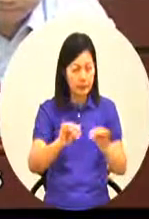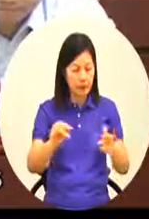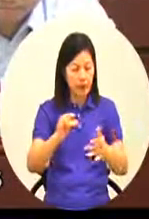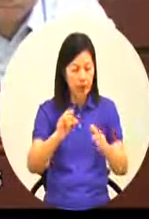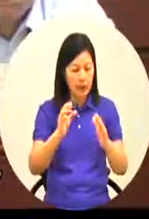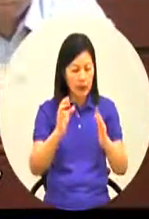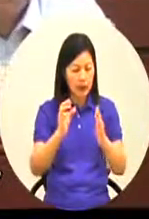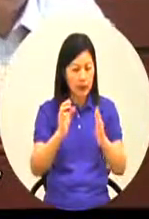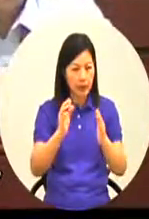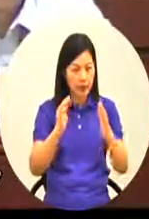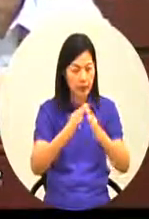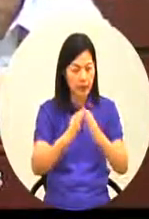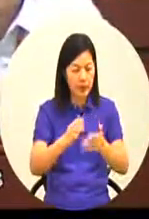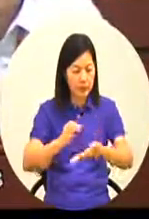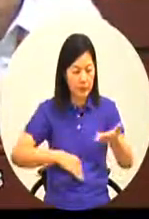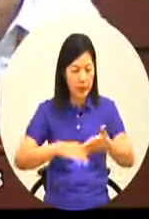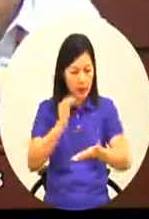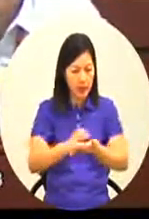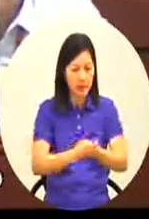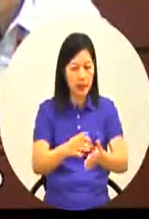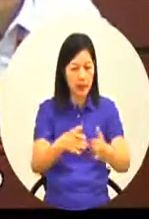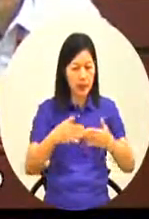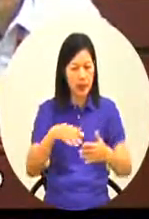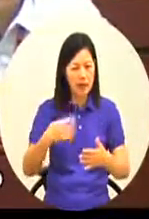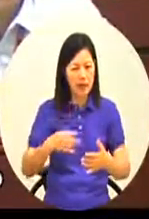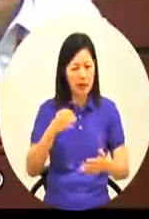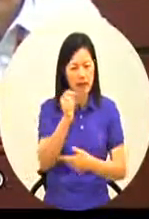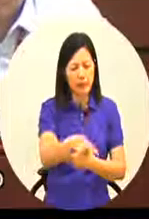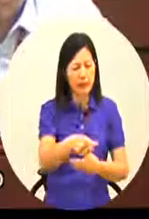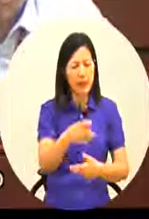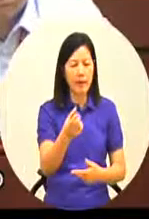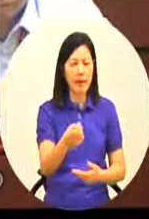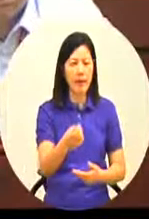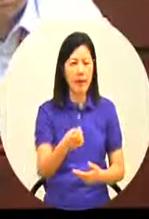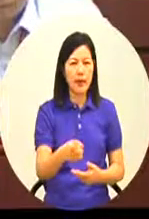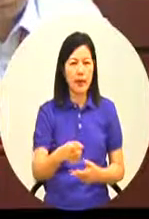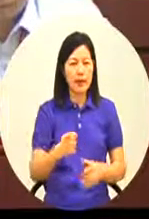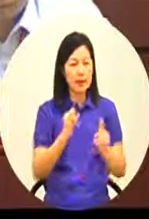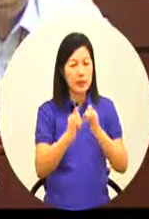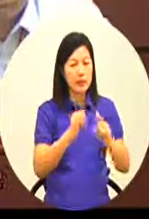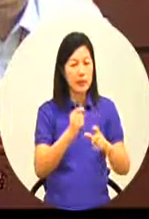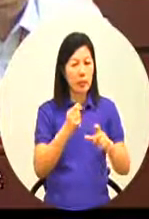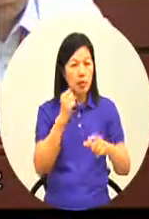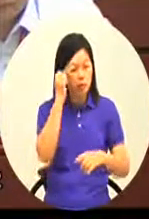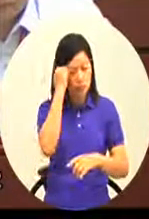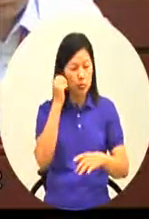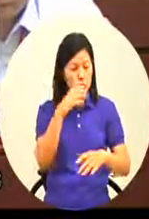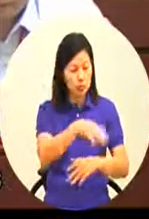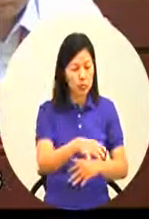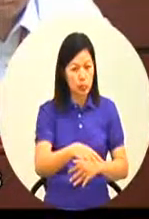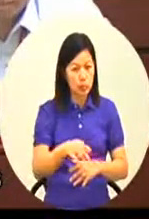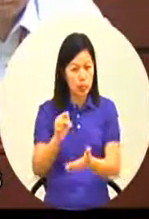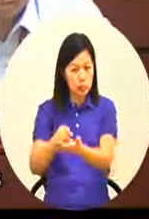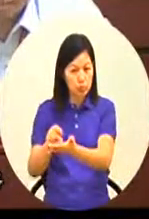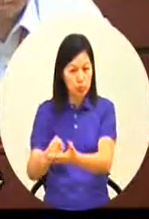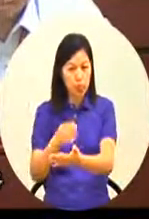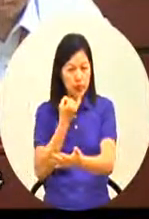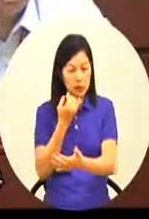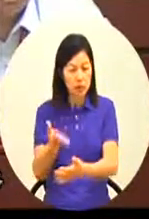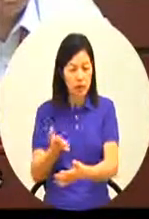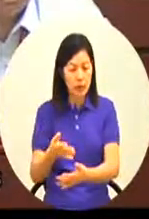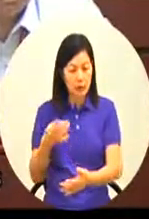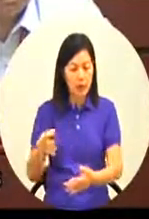买不起的话，那是不是有需要去住在社会住宅，或是他有能力到外面的地方去租？假设他领取租